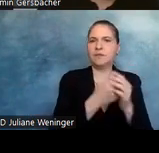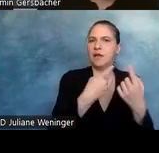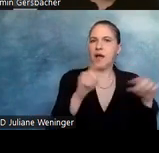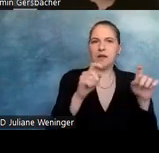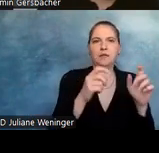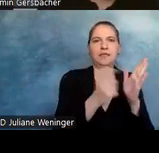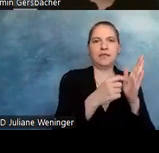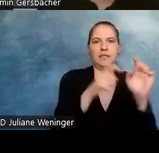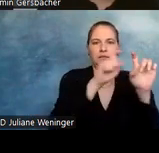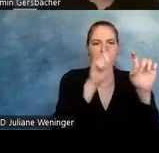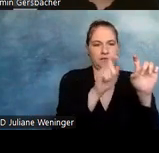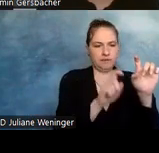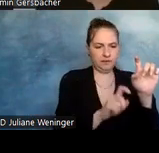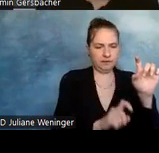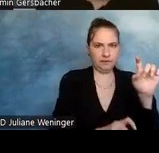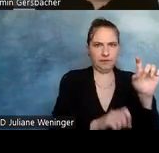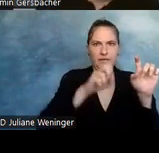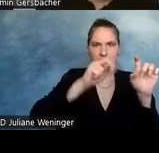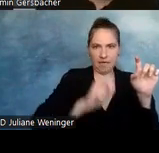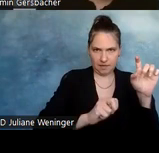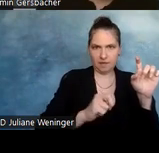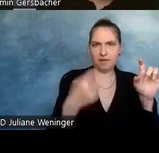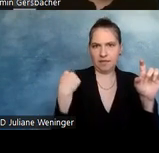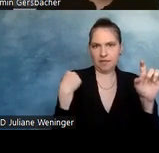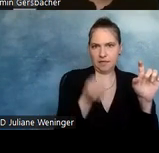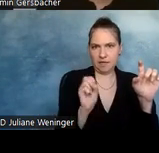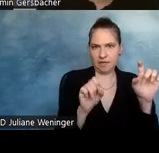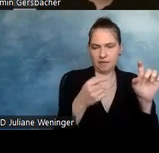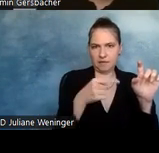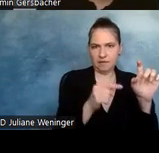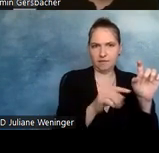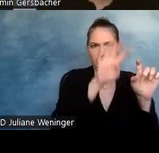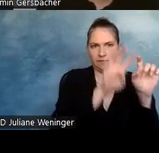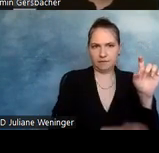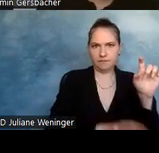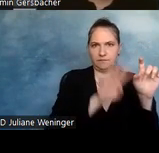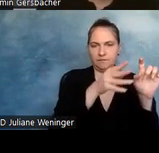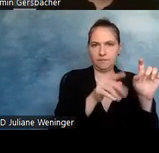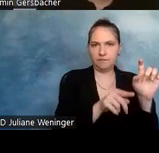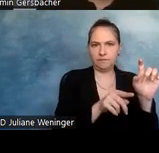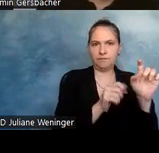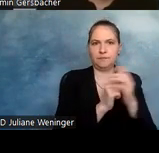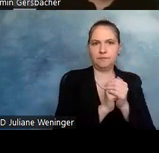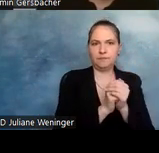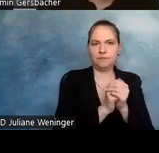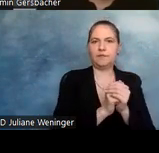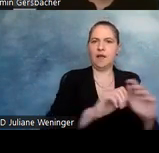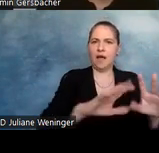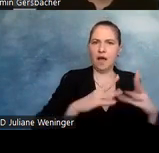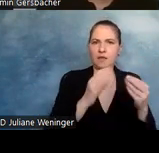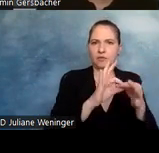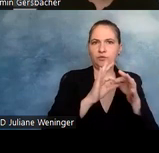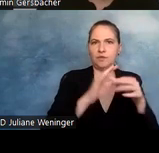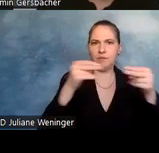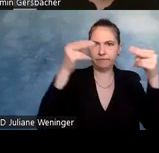aus dem EN 301549. Aus der Tabelle A1, also eigentlich alles, was so für Webseiten wichtig ist, was so